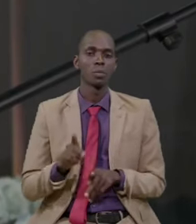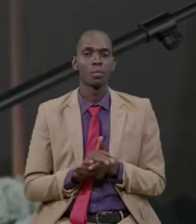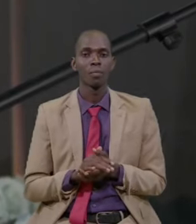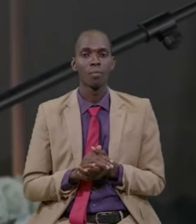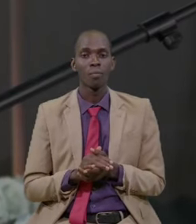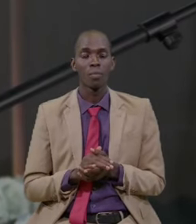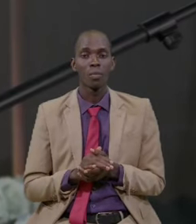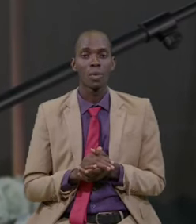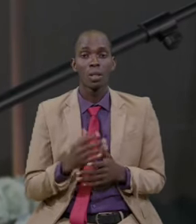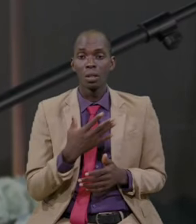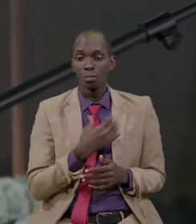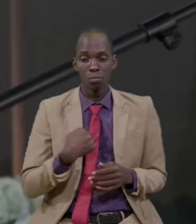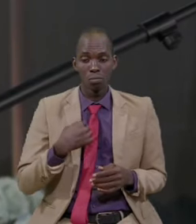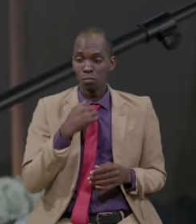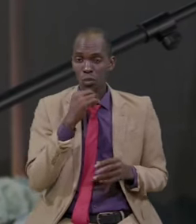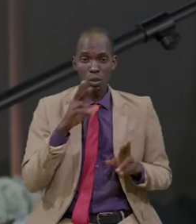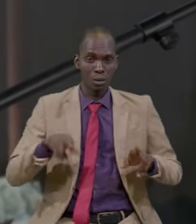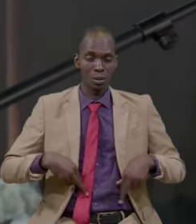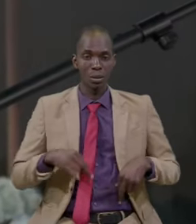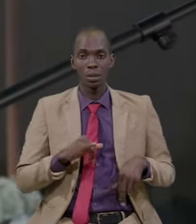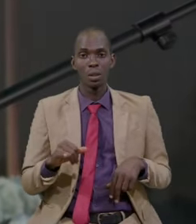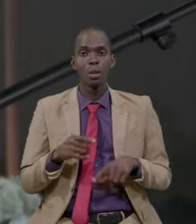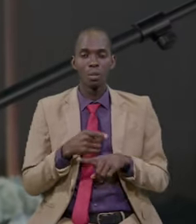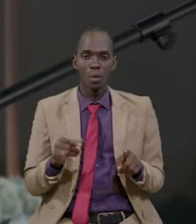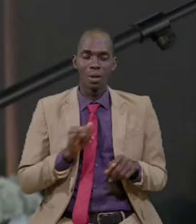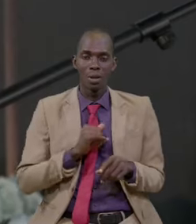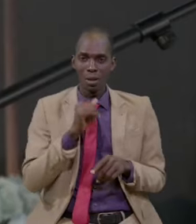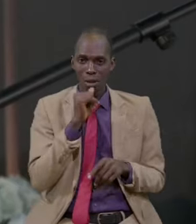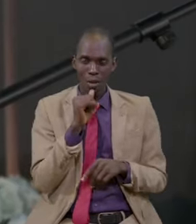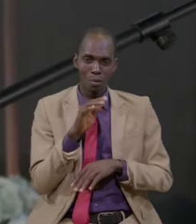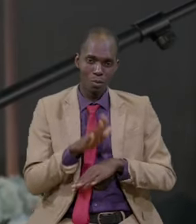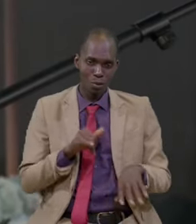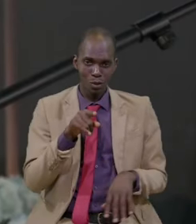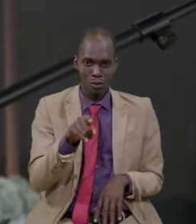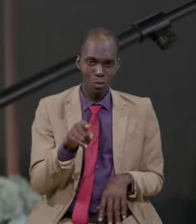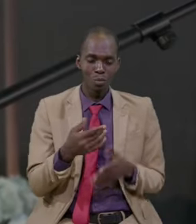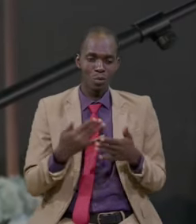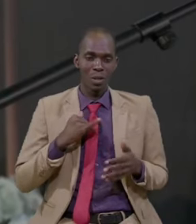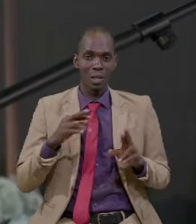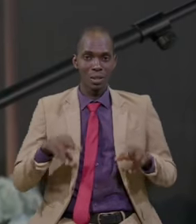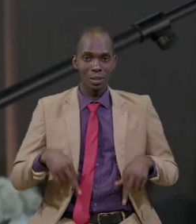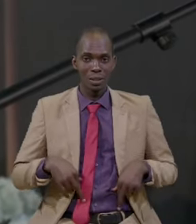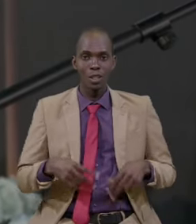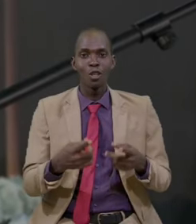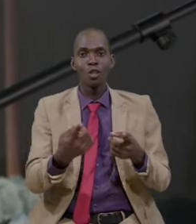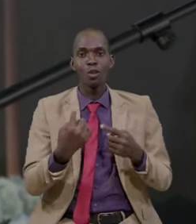Je ne prends pas de retraite, mais avant de prendre ma retraite, venez, restez à mes côtés.